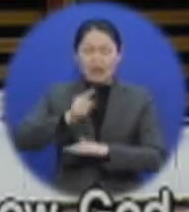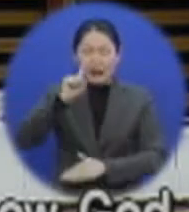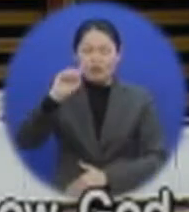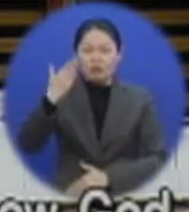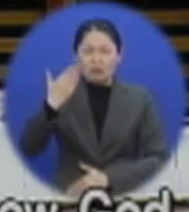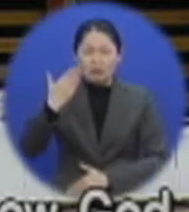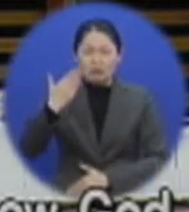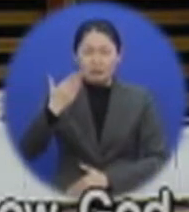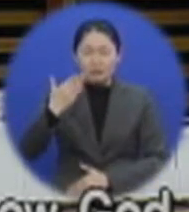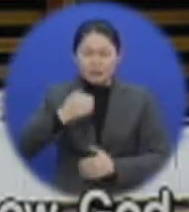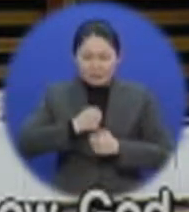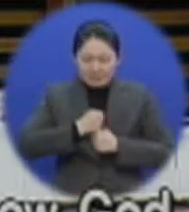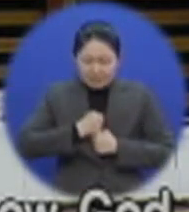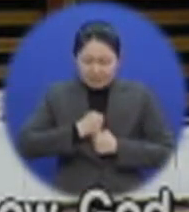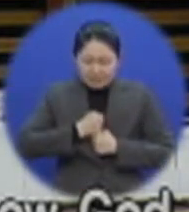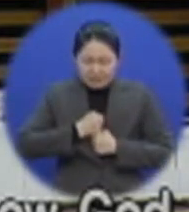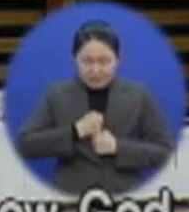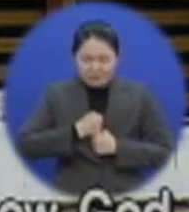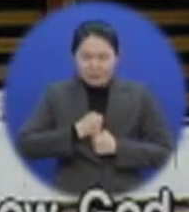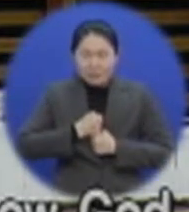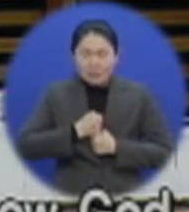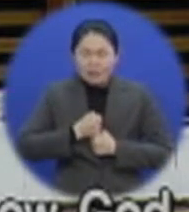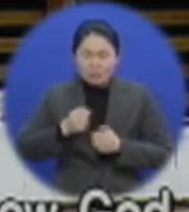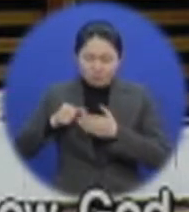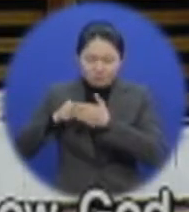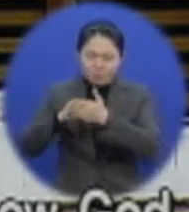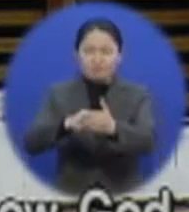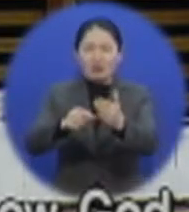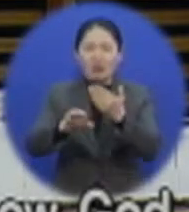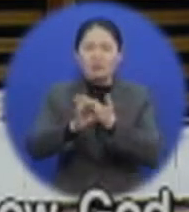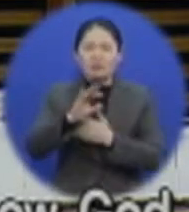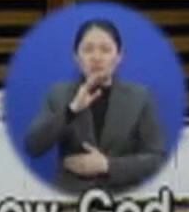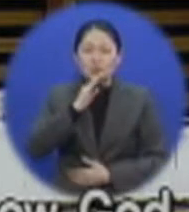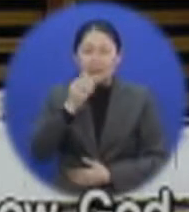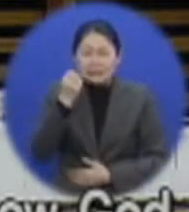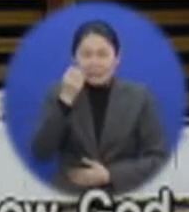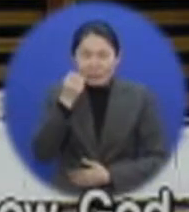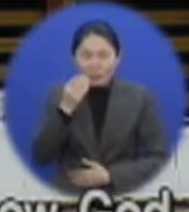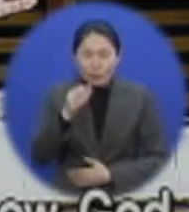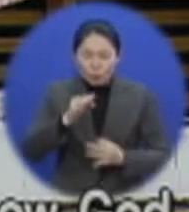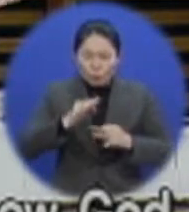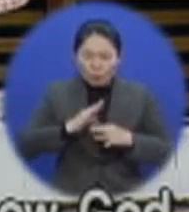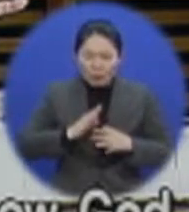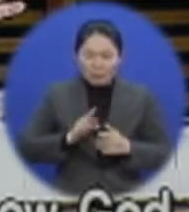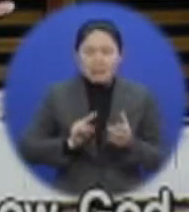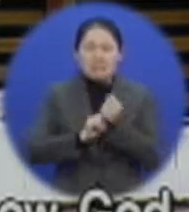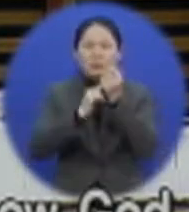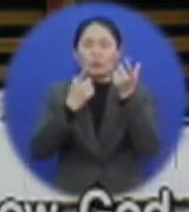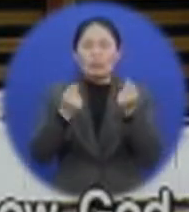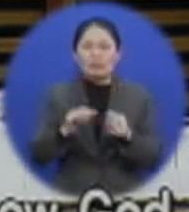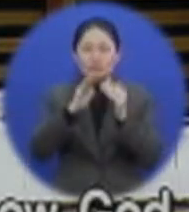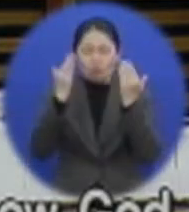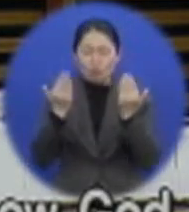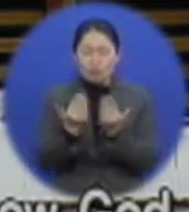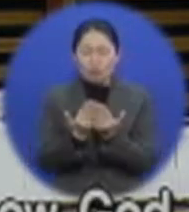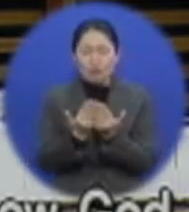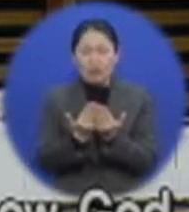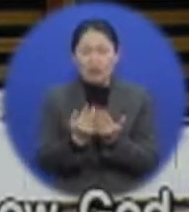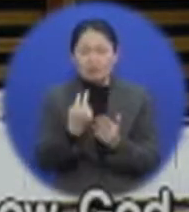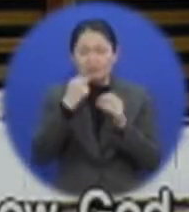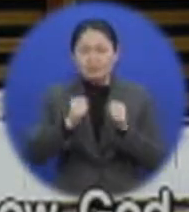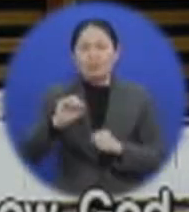지키고 나가면 신기하게 놀랍게 기적과 같지 모두 다 사는 역사가 일어나고